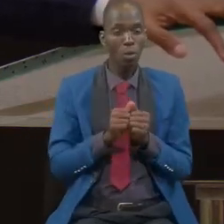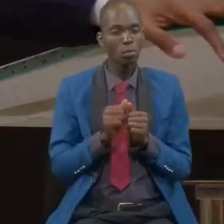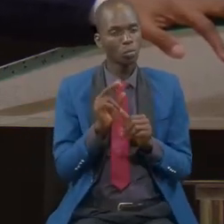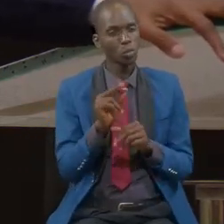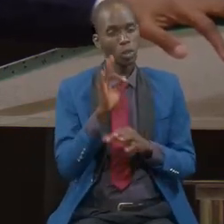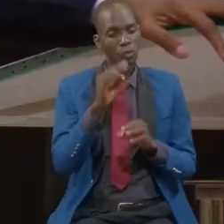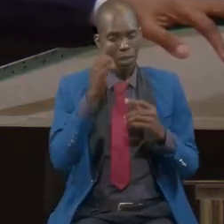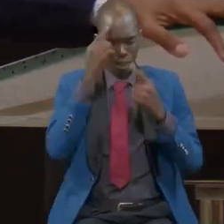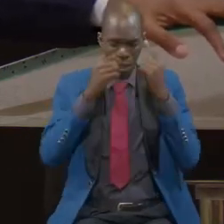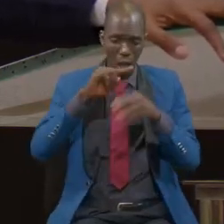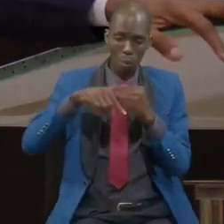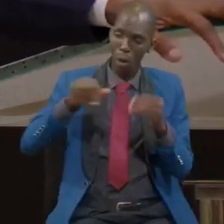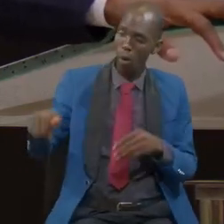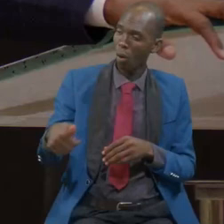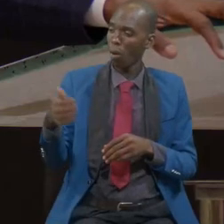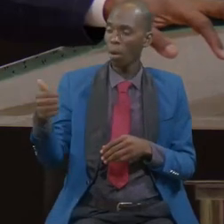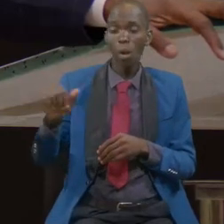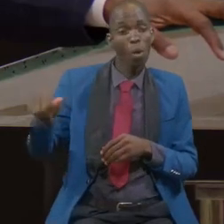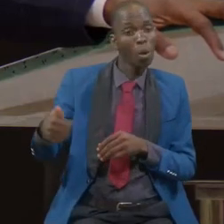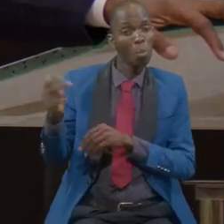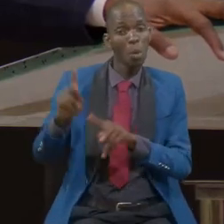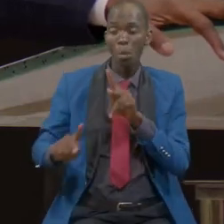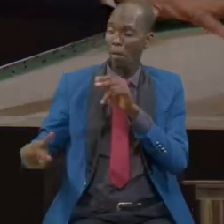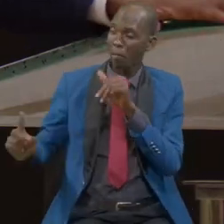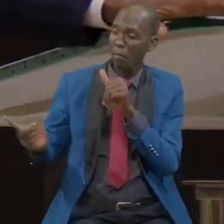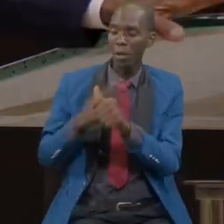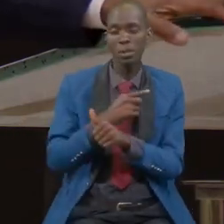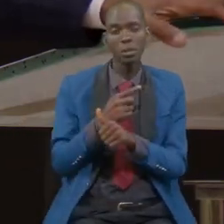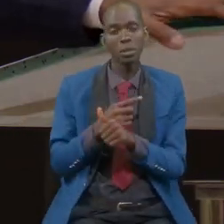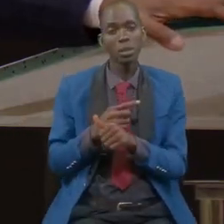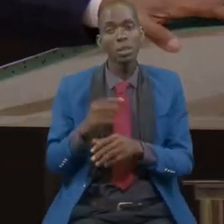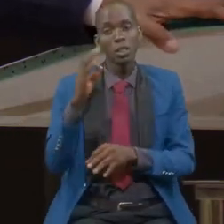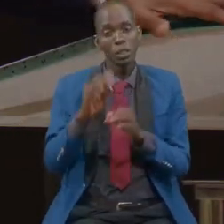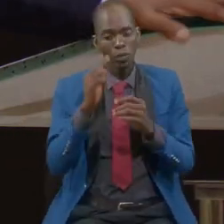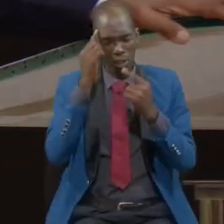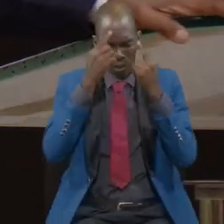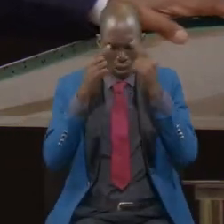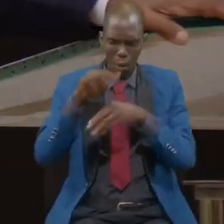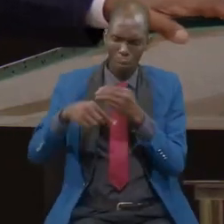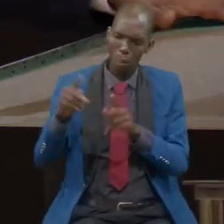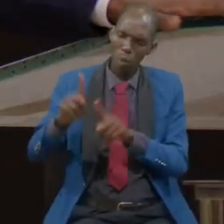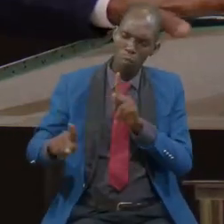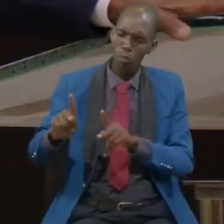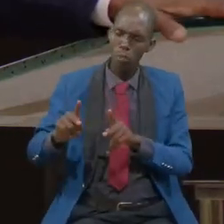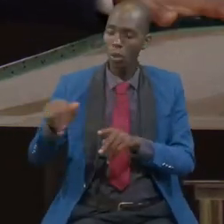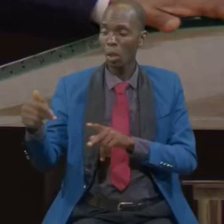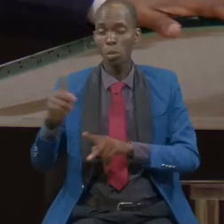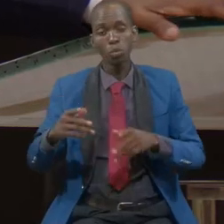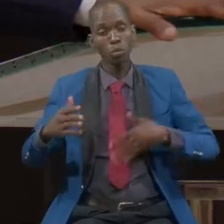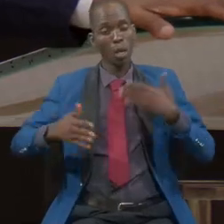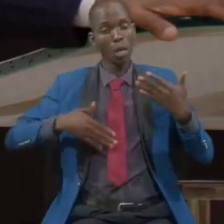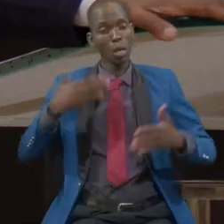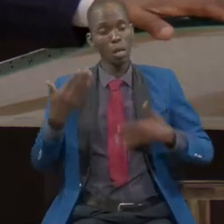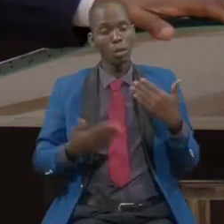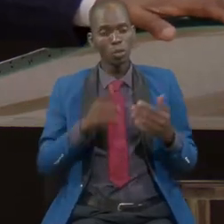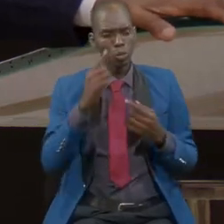vous pensez aussi aux autres, les autres d'abord. Les autres d'abord. Si vous pensez à leur joie, si vous pensez